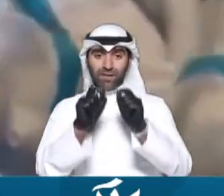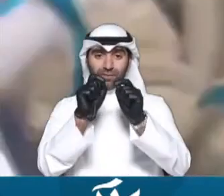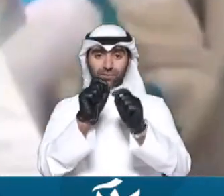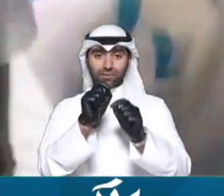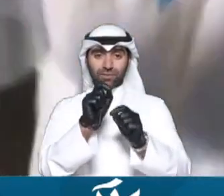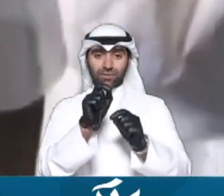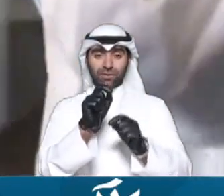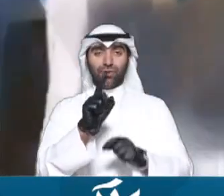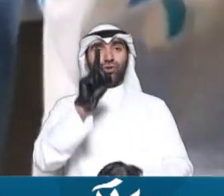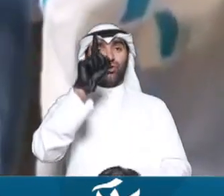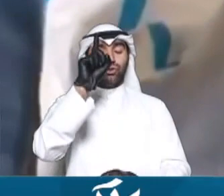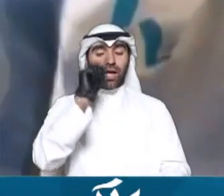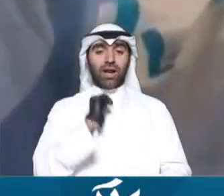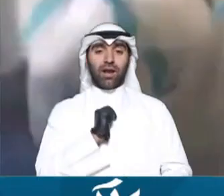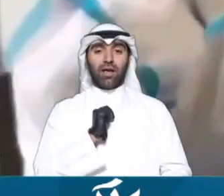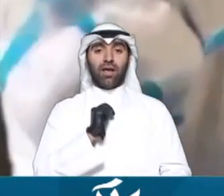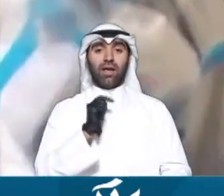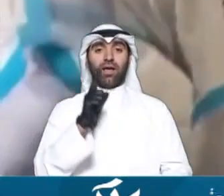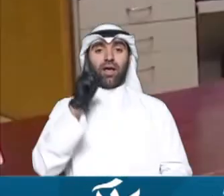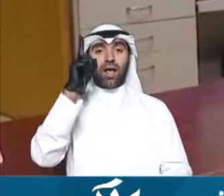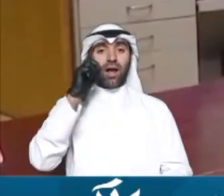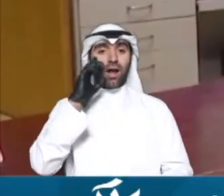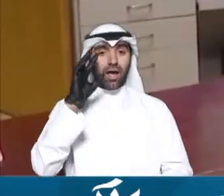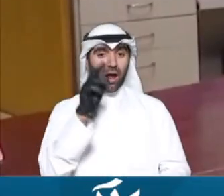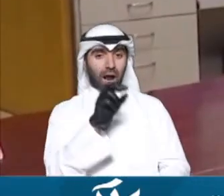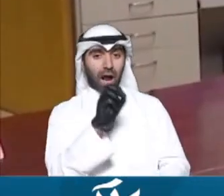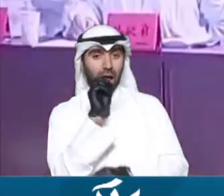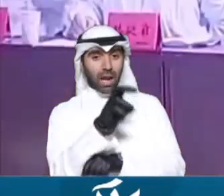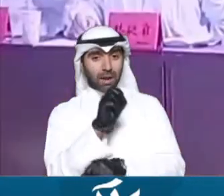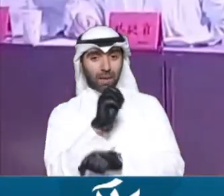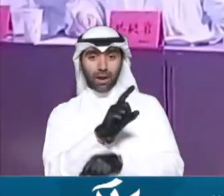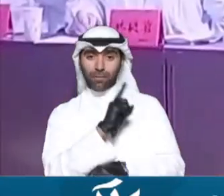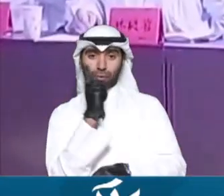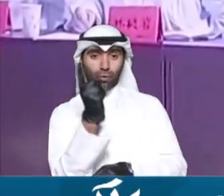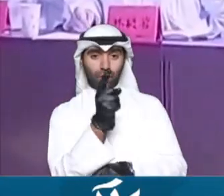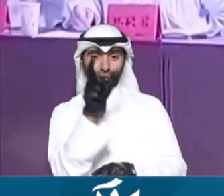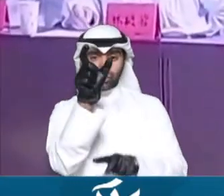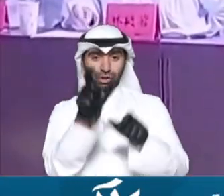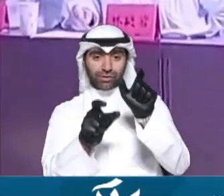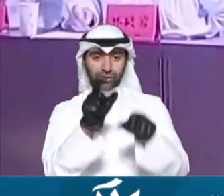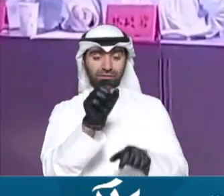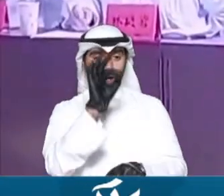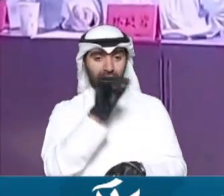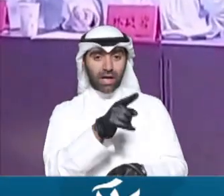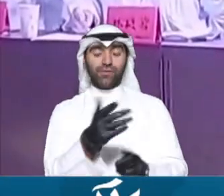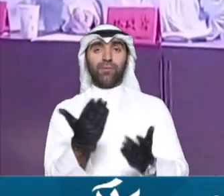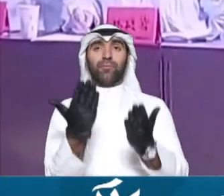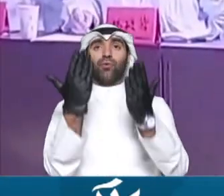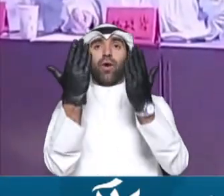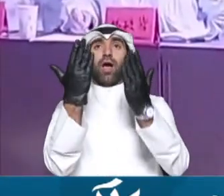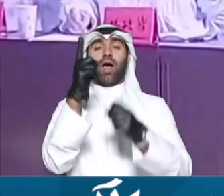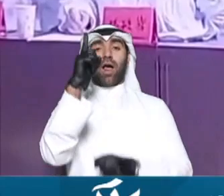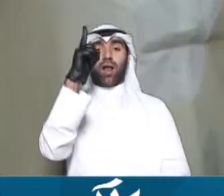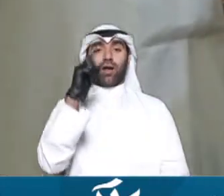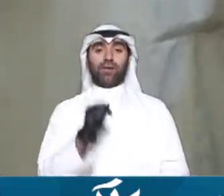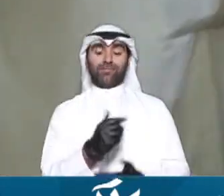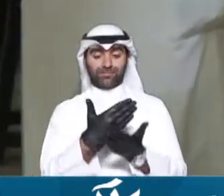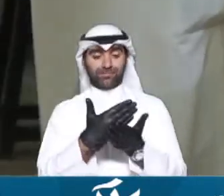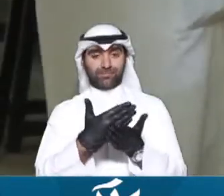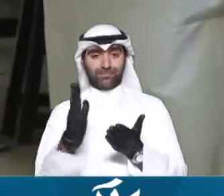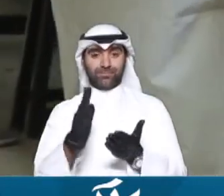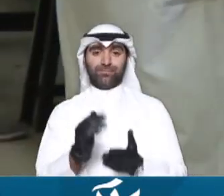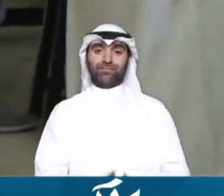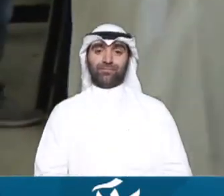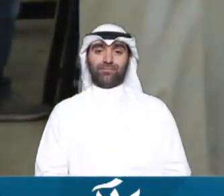نعمة، فهي رسائل من الله عز وجل لعودة الإنسان إلى ربه ليسعد في الدنيا وفي الآخرة. وفي